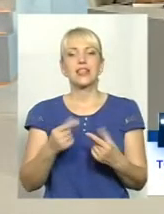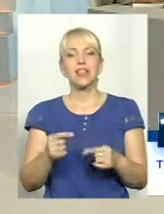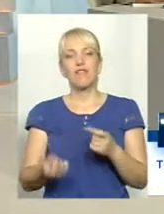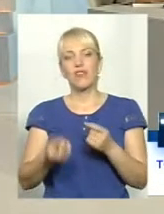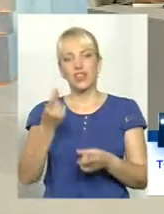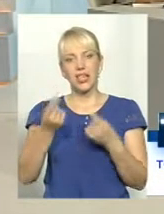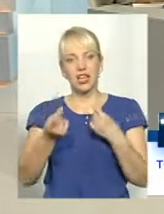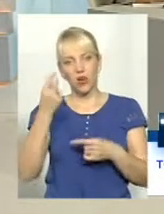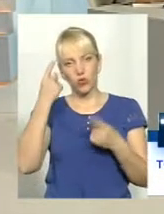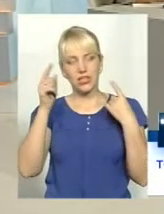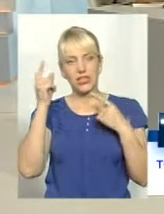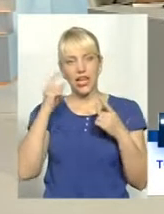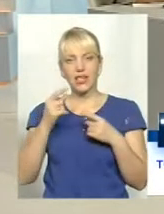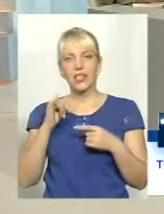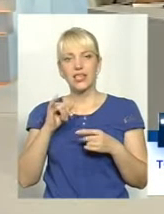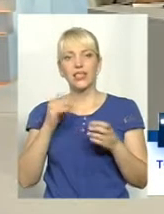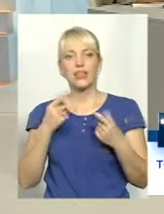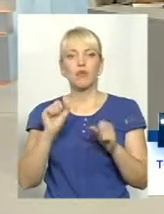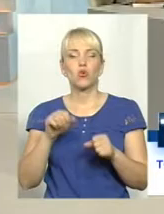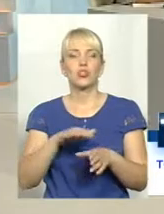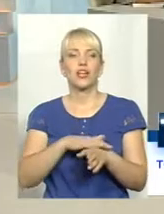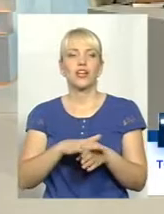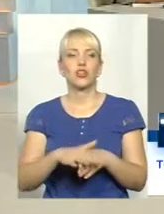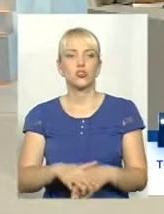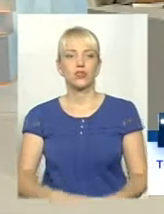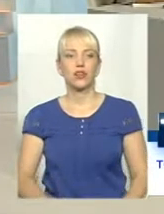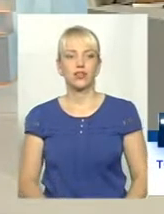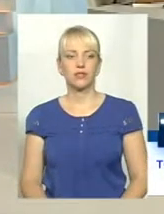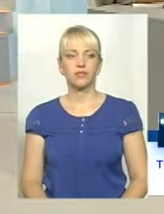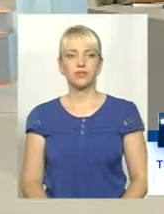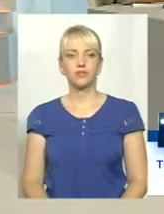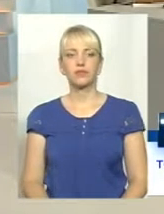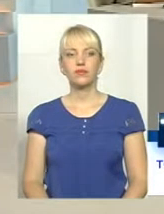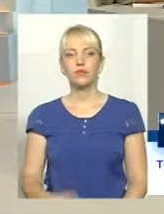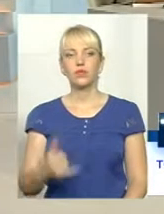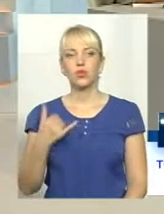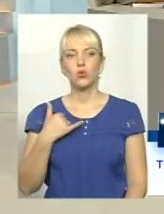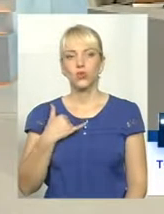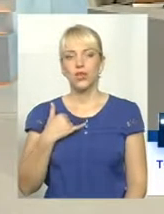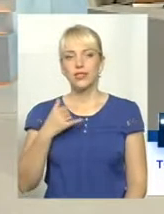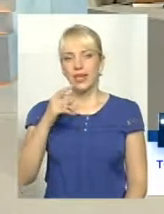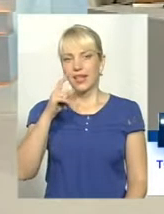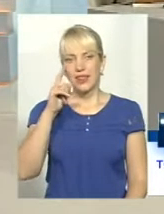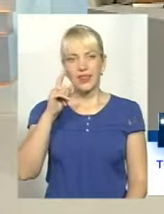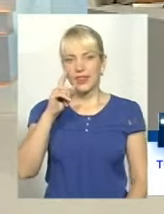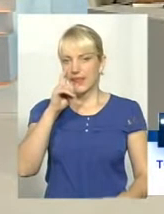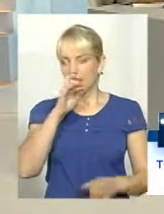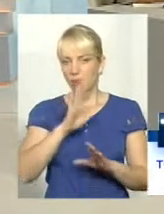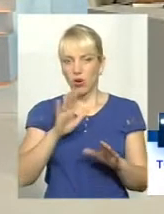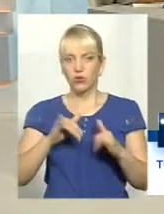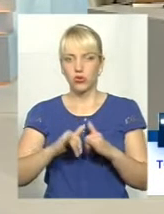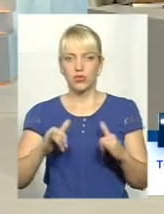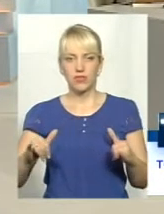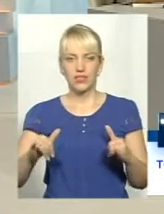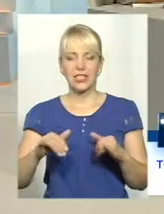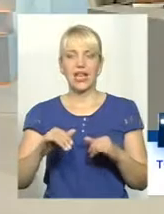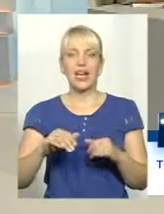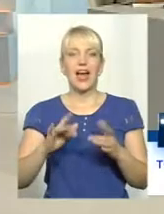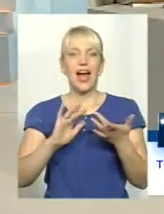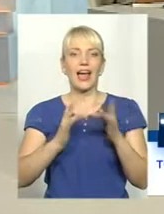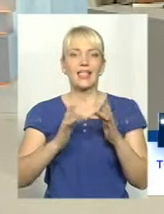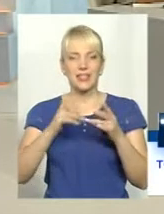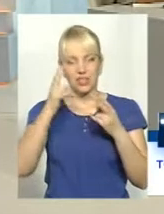придумали ідею, придумали, як на цьому заробити, як про це влаштувати себе, родину. Свою родину і ще кількох сусідів.